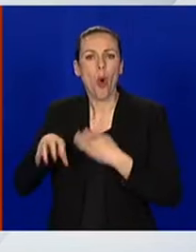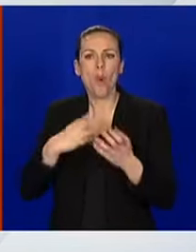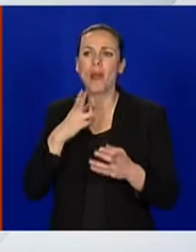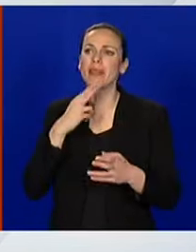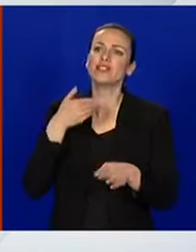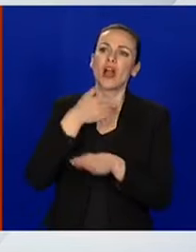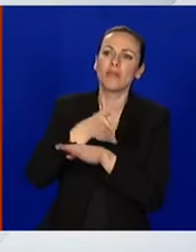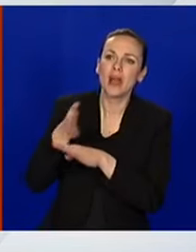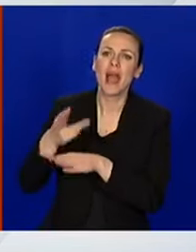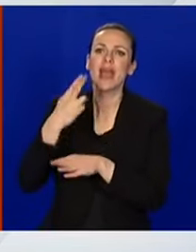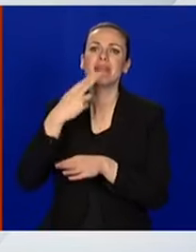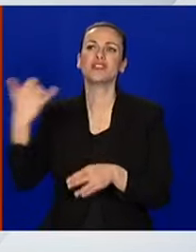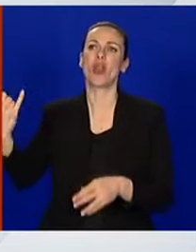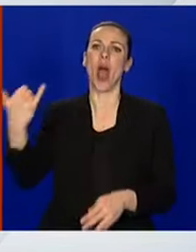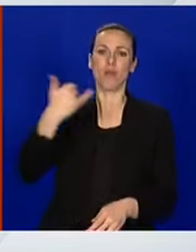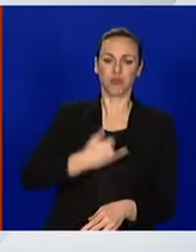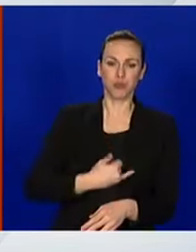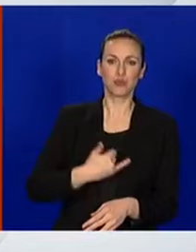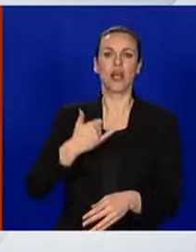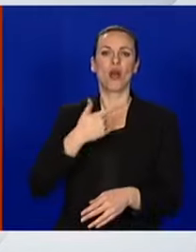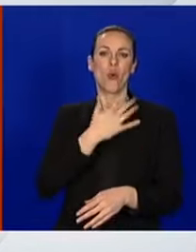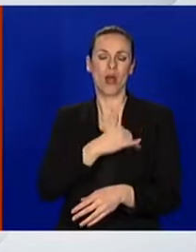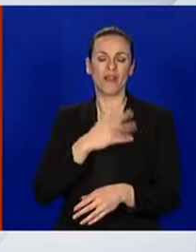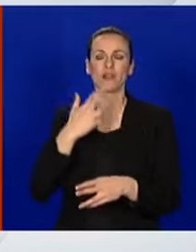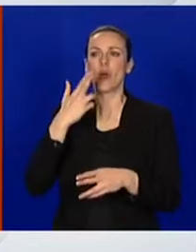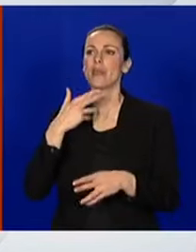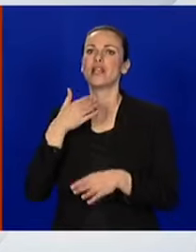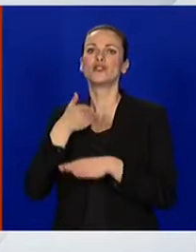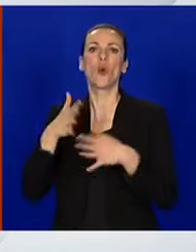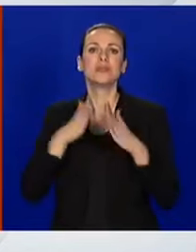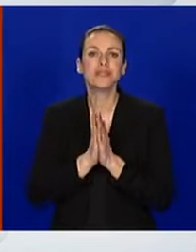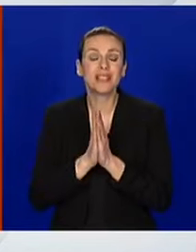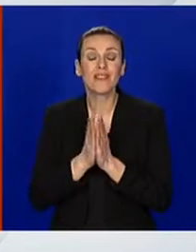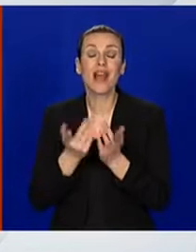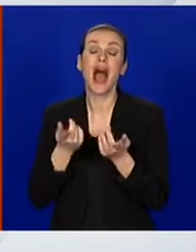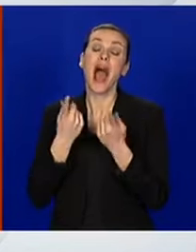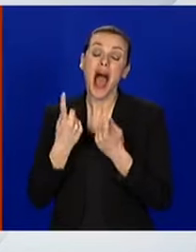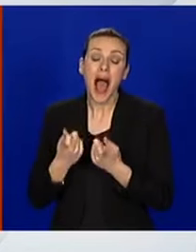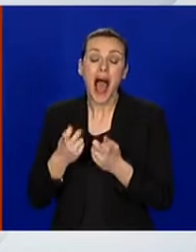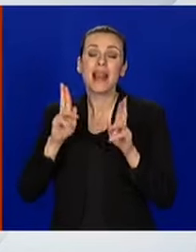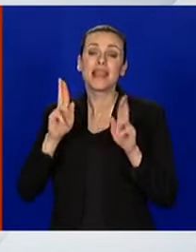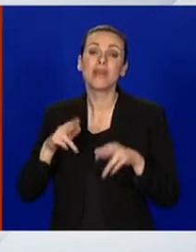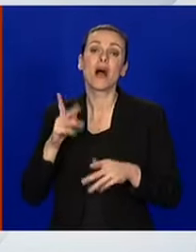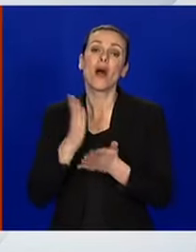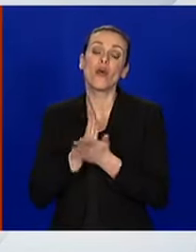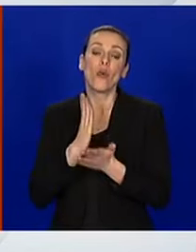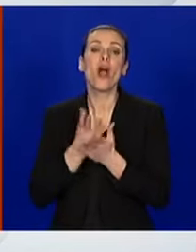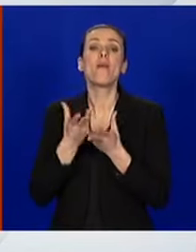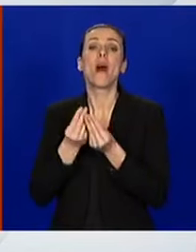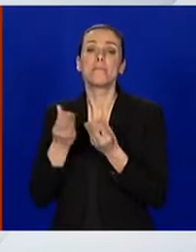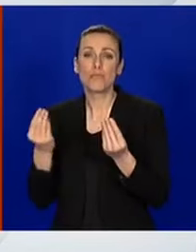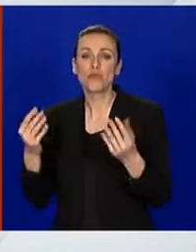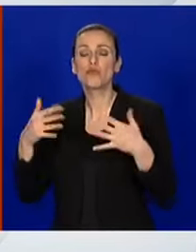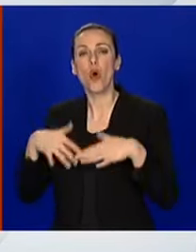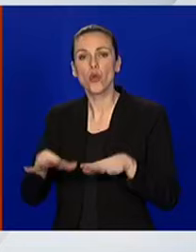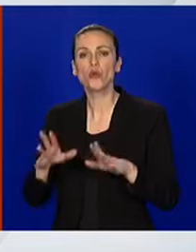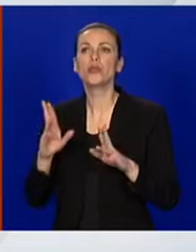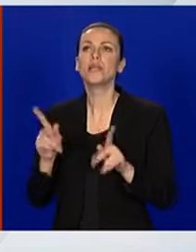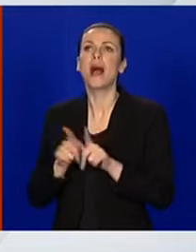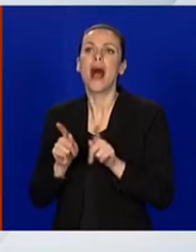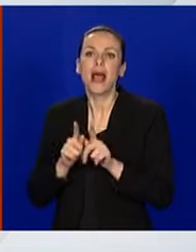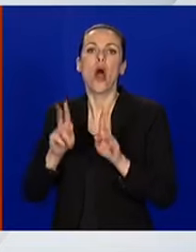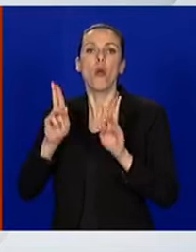domovinu, odlaska u crkvu. Međutim, našli su način, velika većina, da